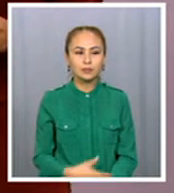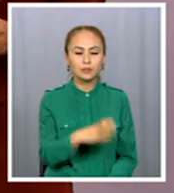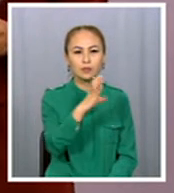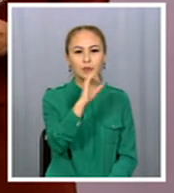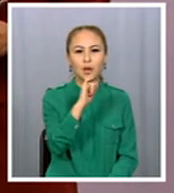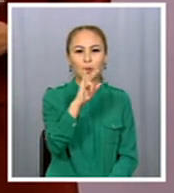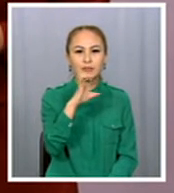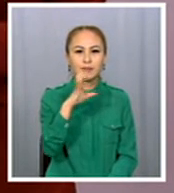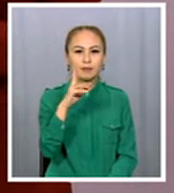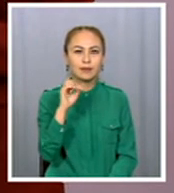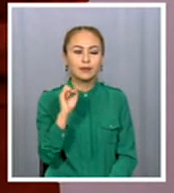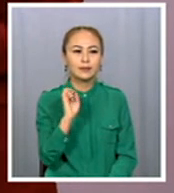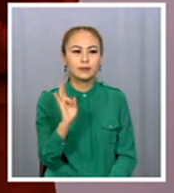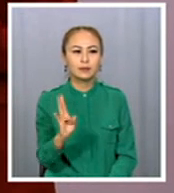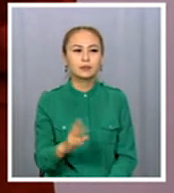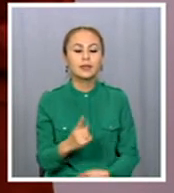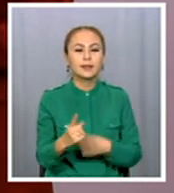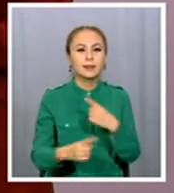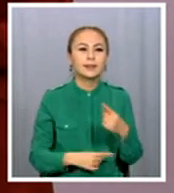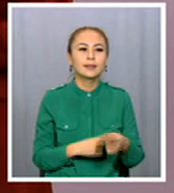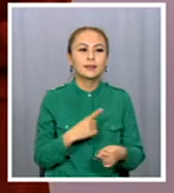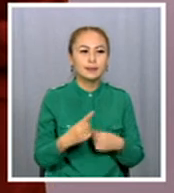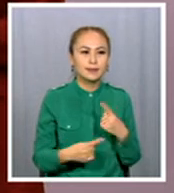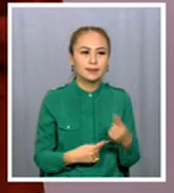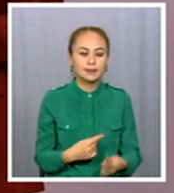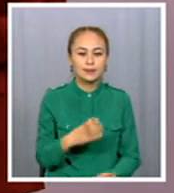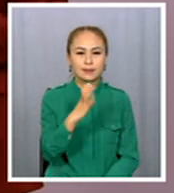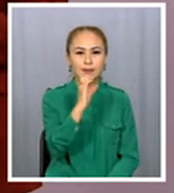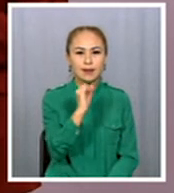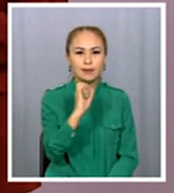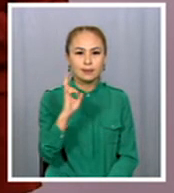Сауысқан. Келесі, сан.